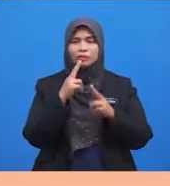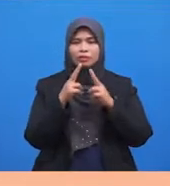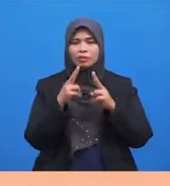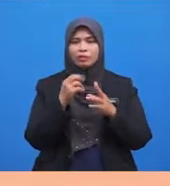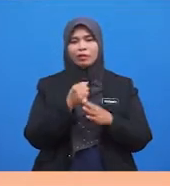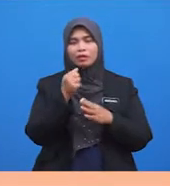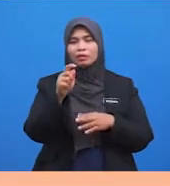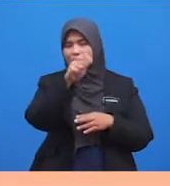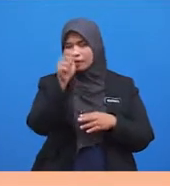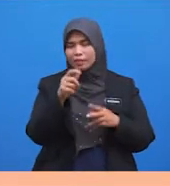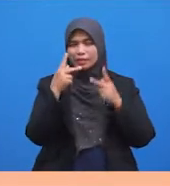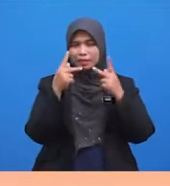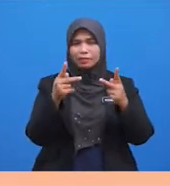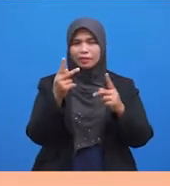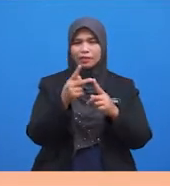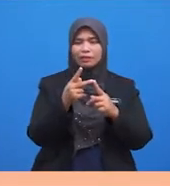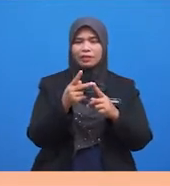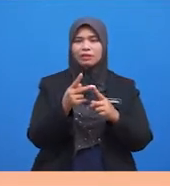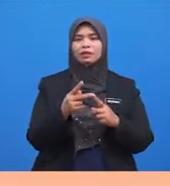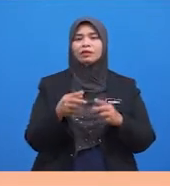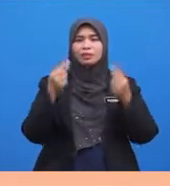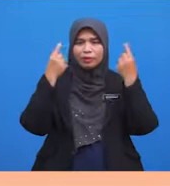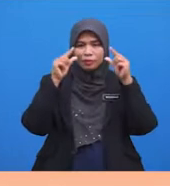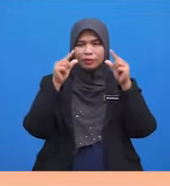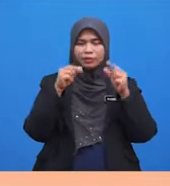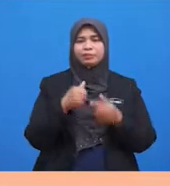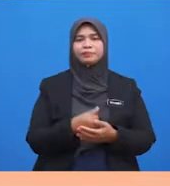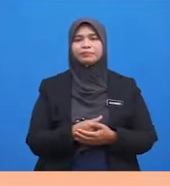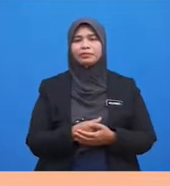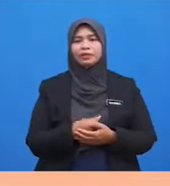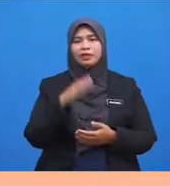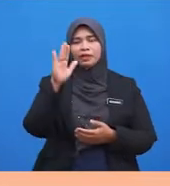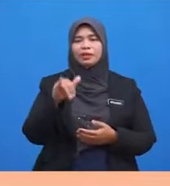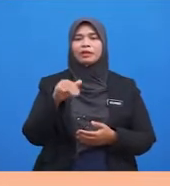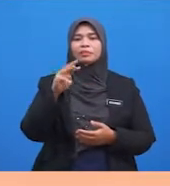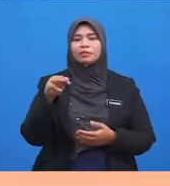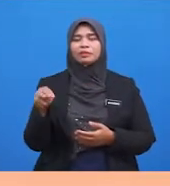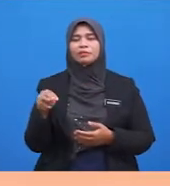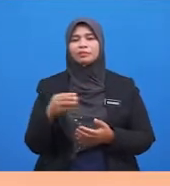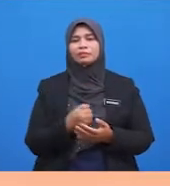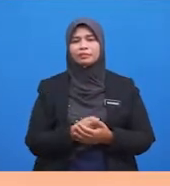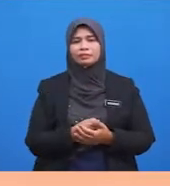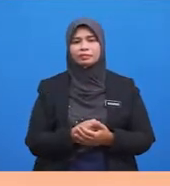khabar kepada salah seorang guru yang murid-murid kenali.